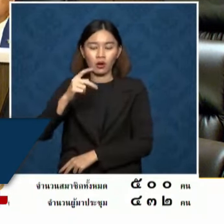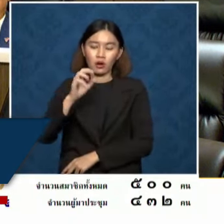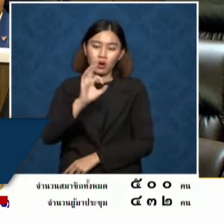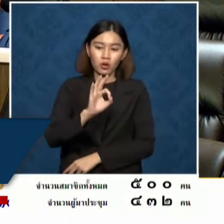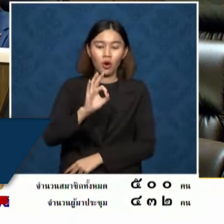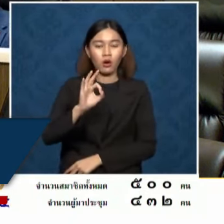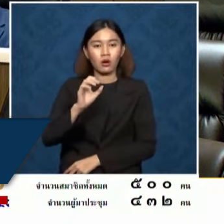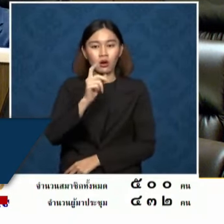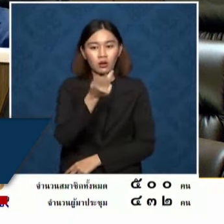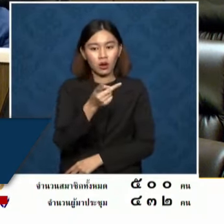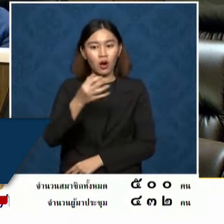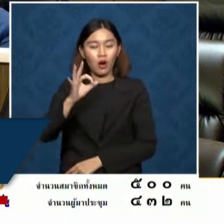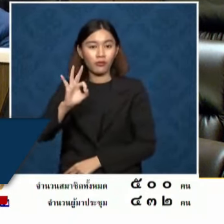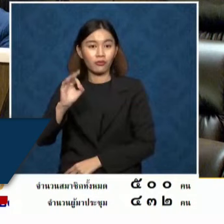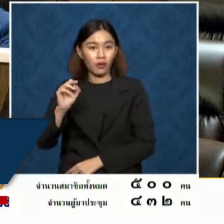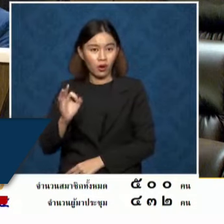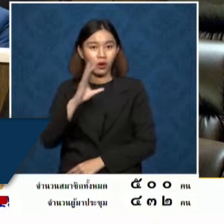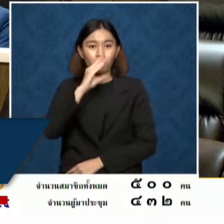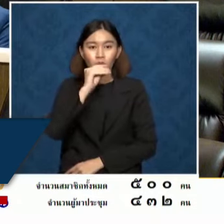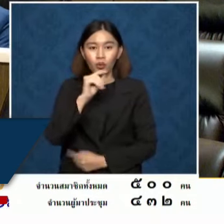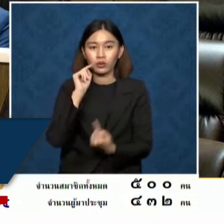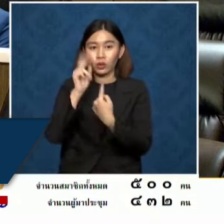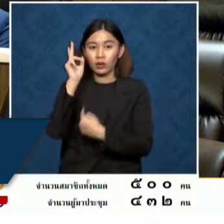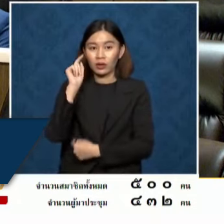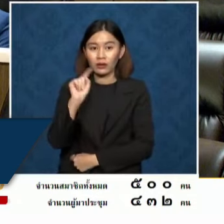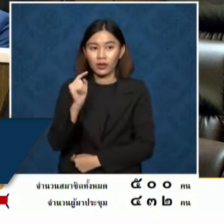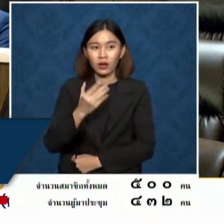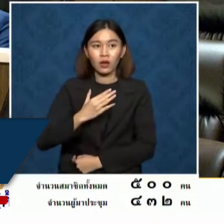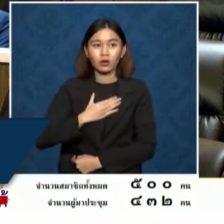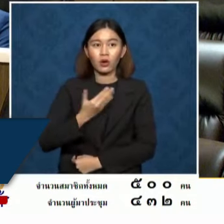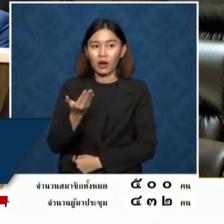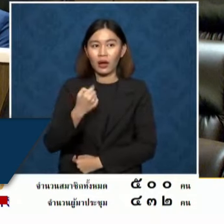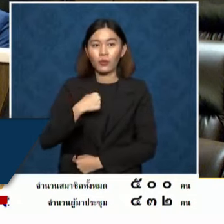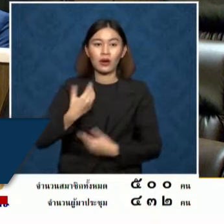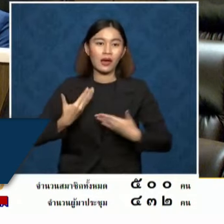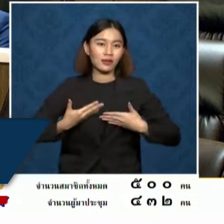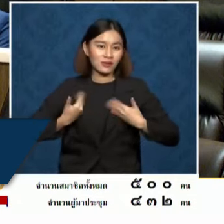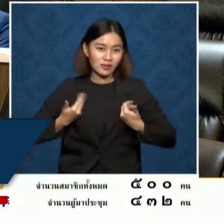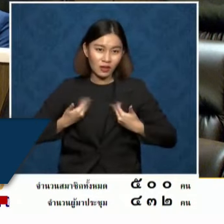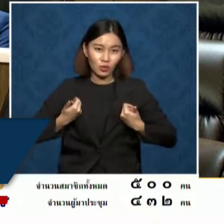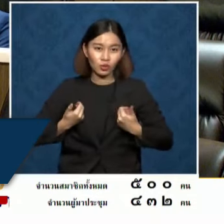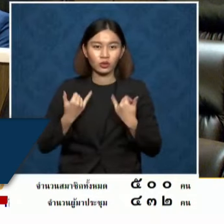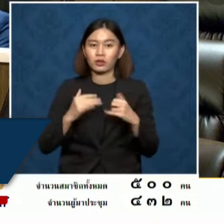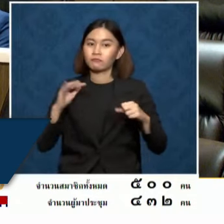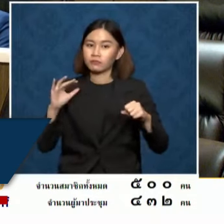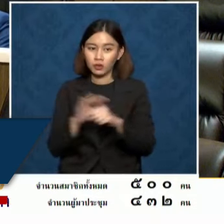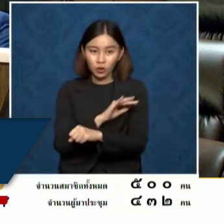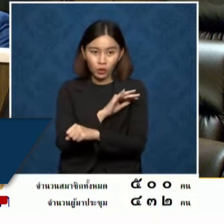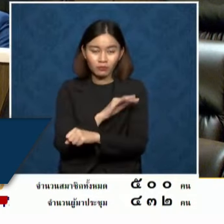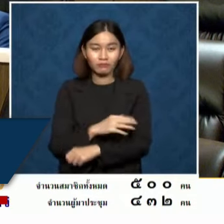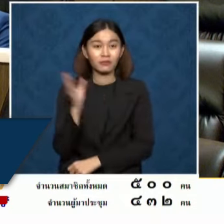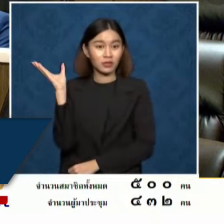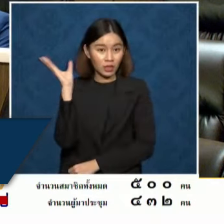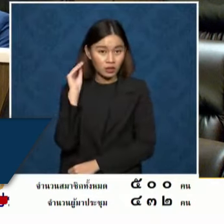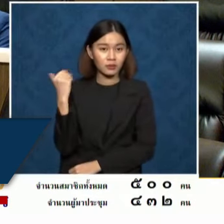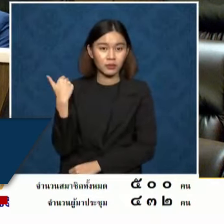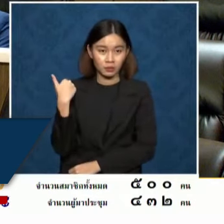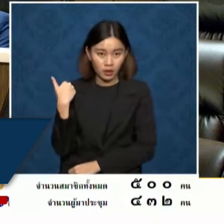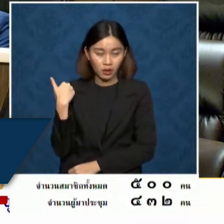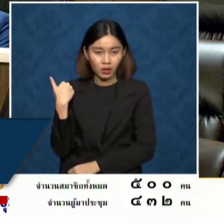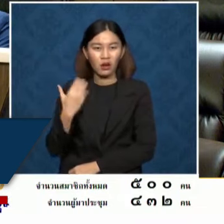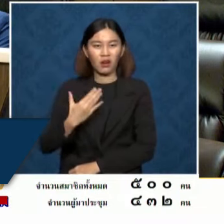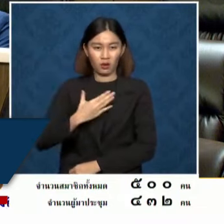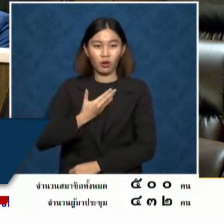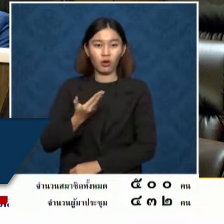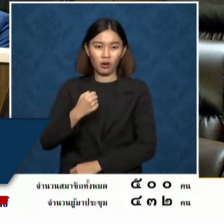ฝอพูดกับสื่อว่าขอพวกพี่สนุกหน่อยมันเต็มที่แล้วเคยได้ยินมั้ยครับท่านประธานขอ